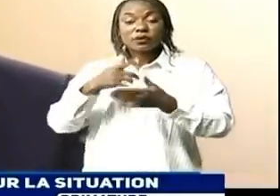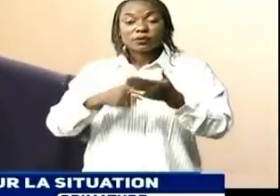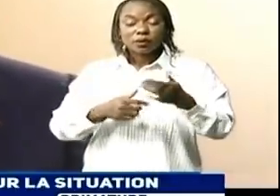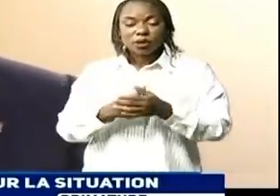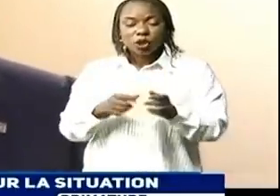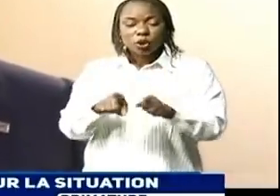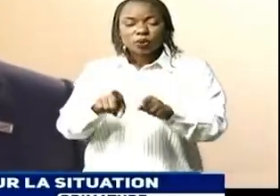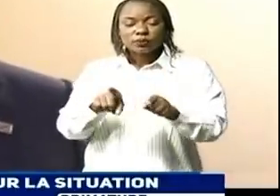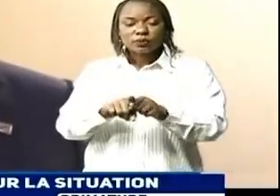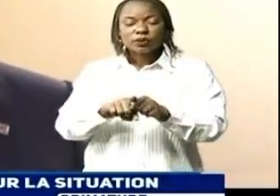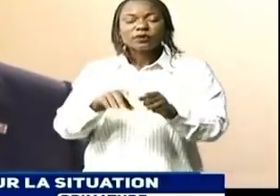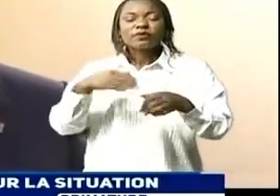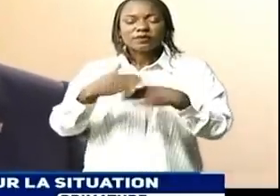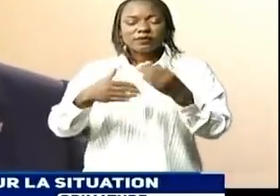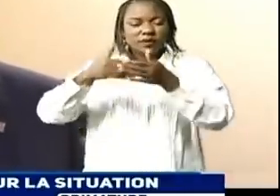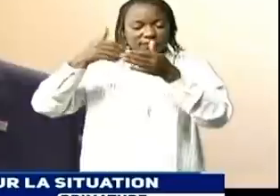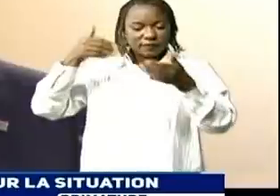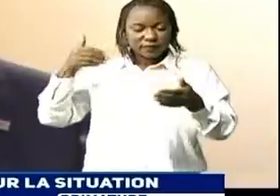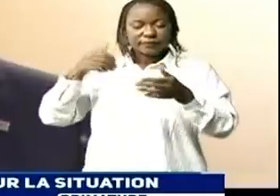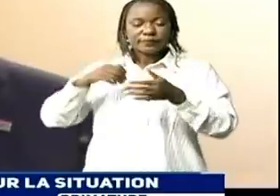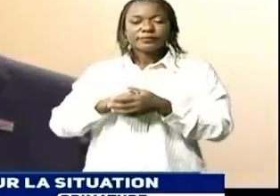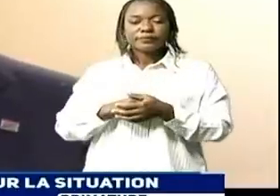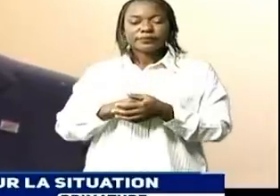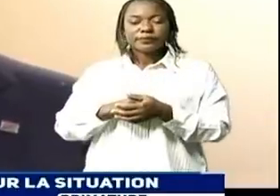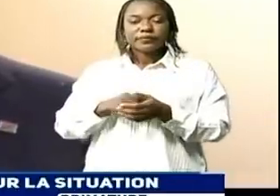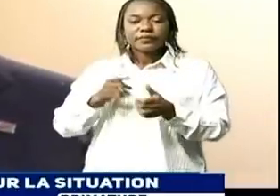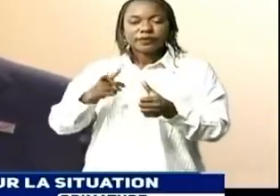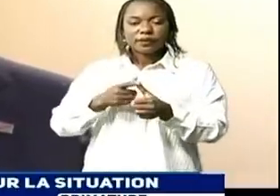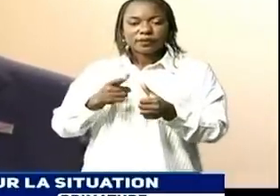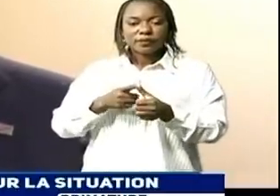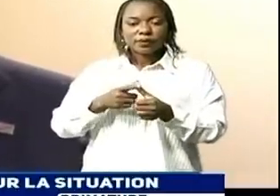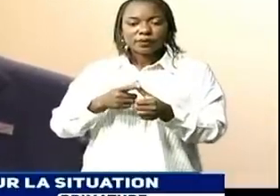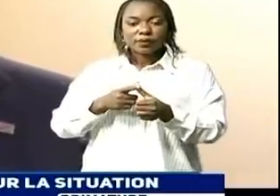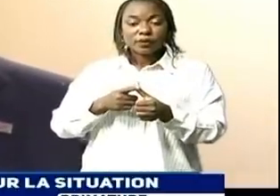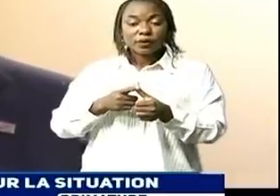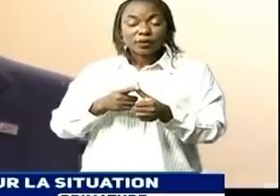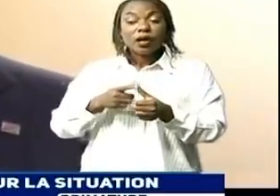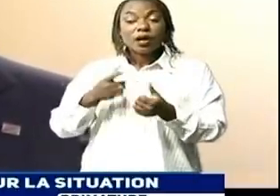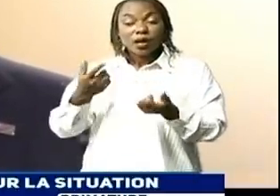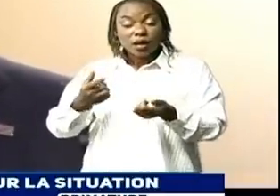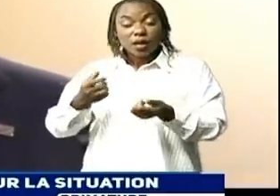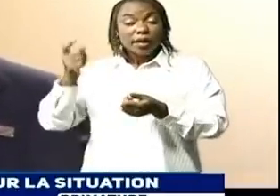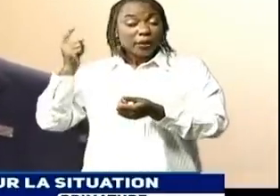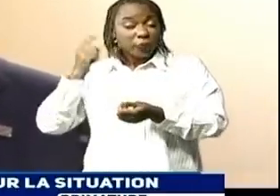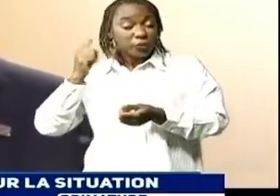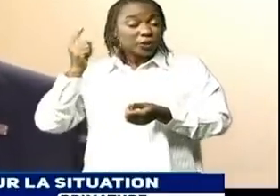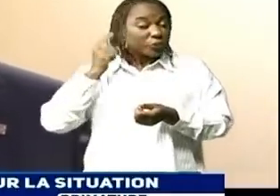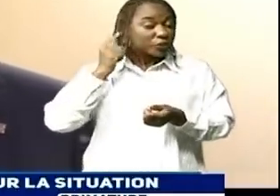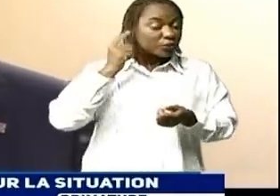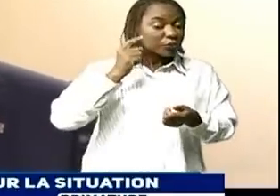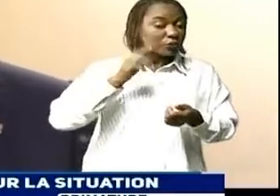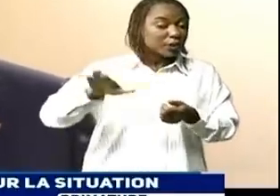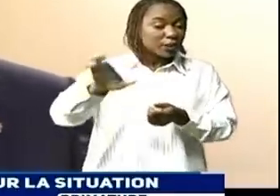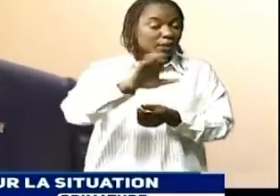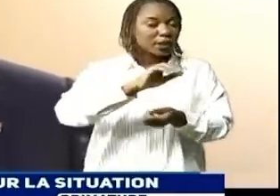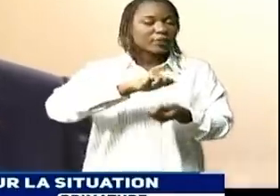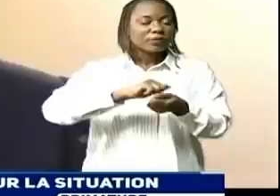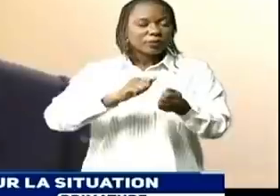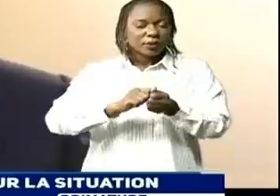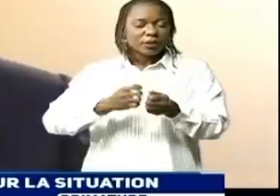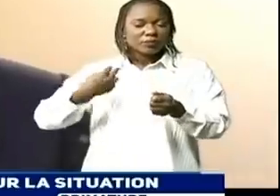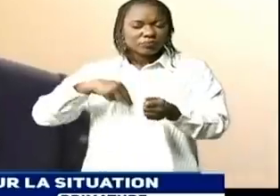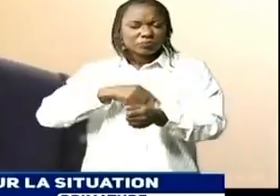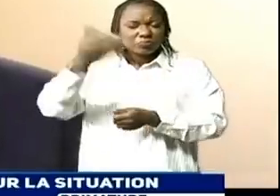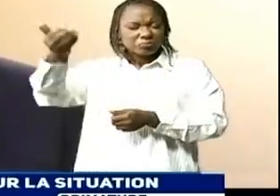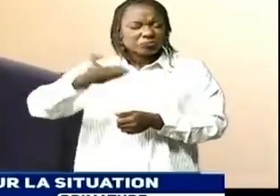l'avons fait aussi hier, c'était d'abord d'avoir des éléments au niveau du Conseil de sécurité. Nous avons été très bien accueillis par la